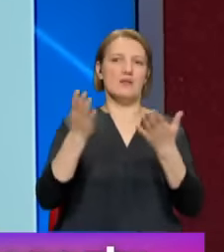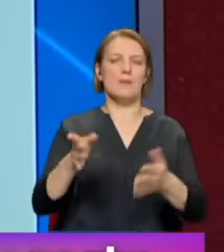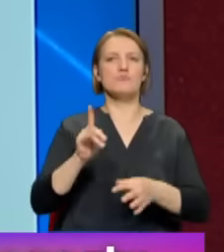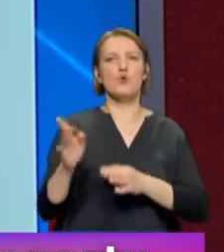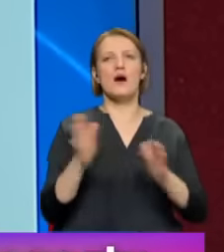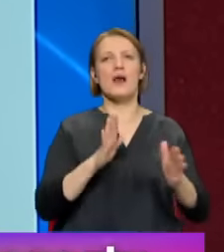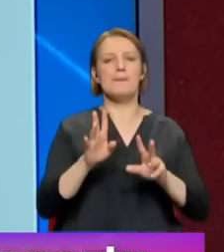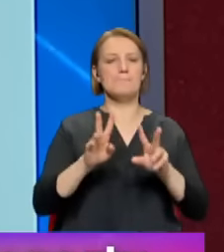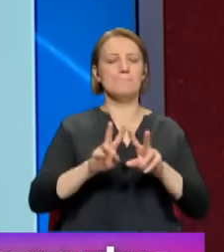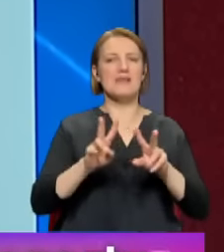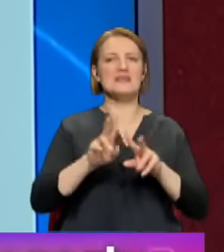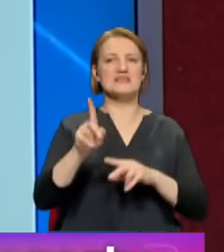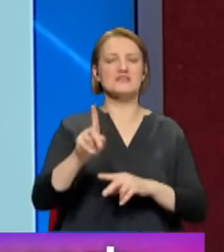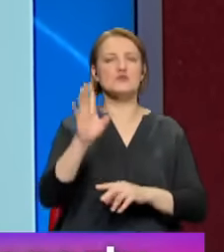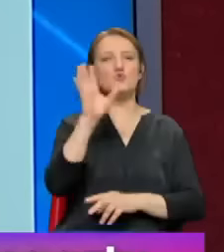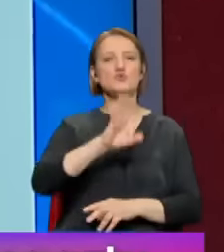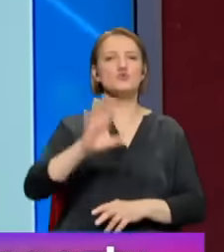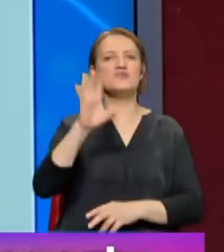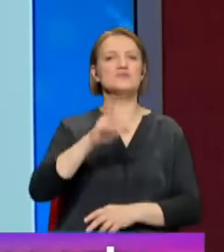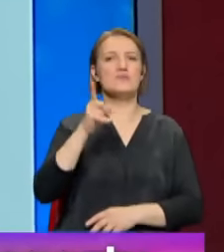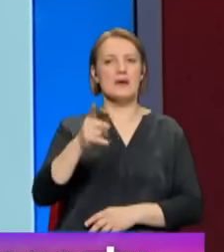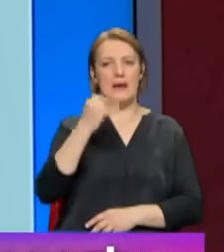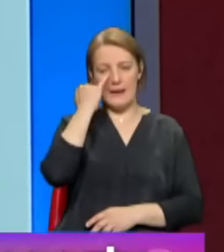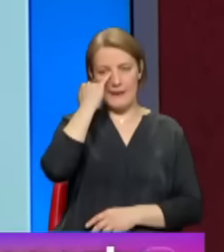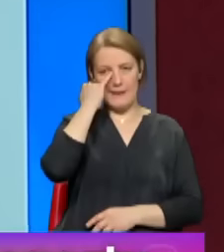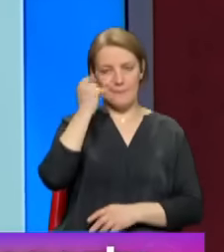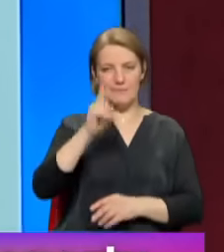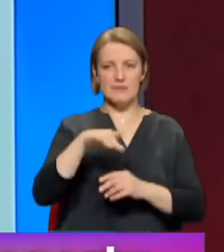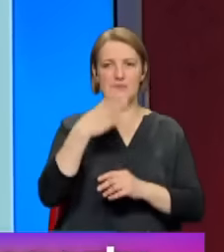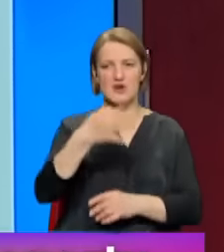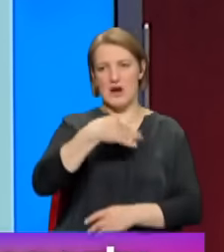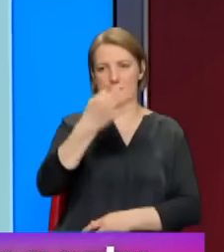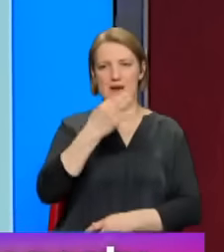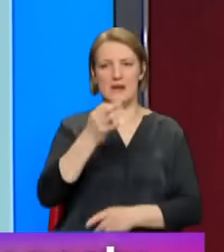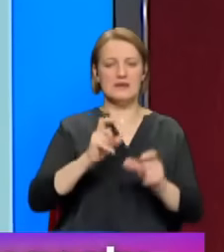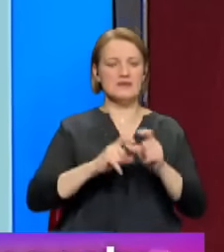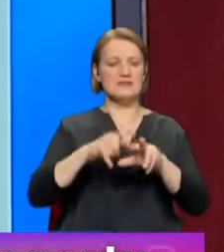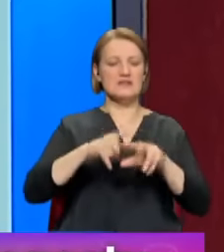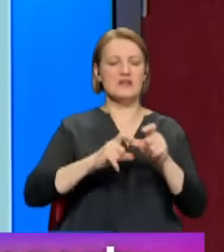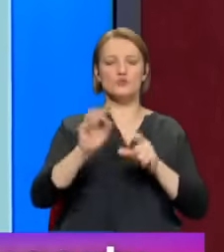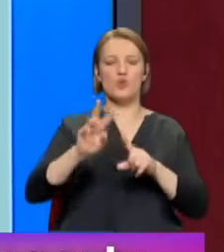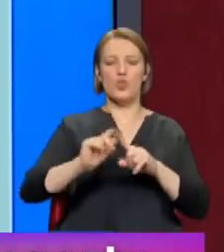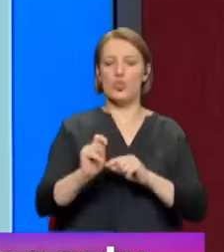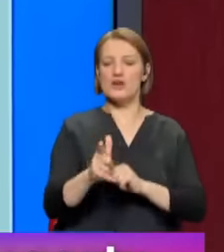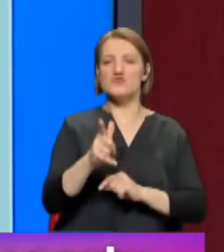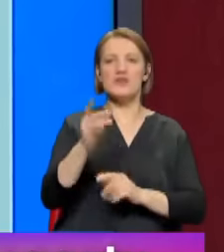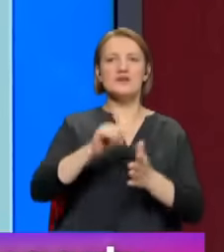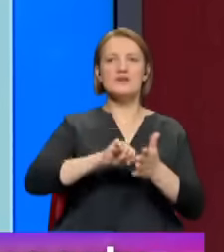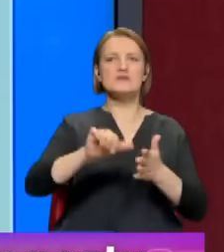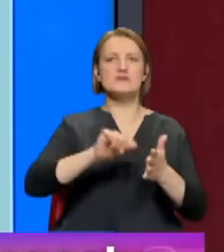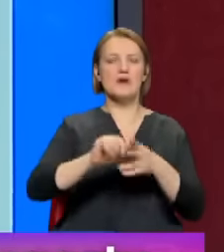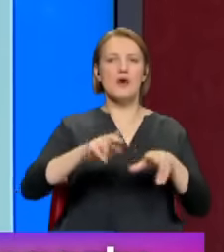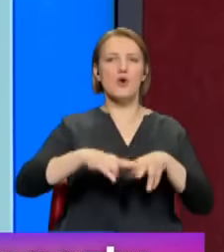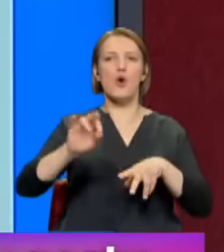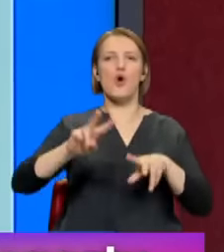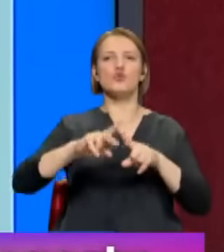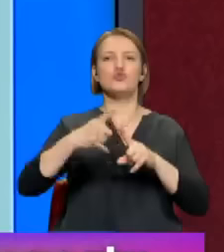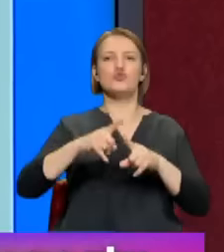arada Manastır Turizm'e kazandırılıyor. Bir başka haber, Sason ilçesinde bulunan tarihi Komp